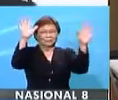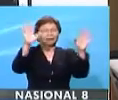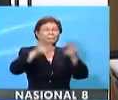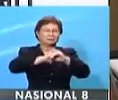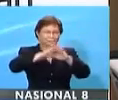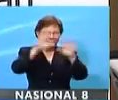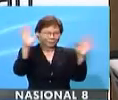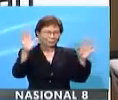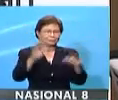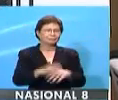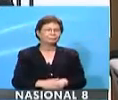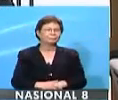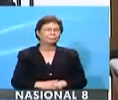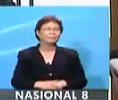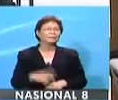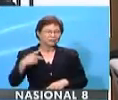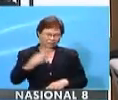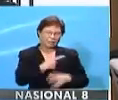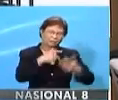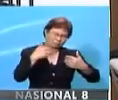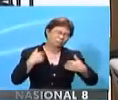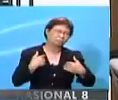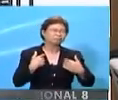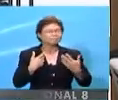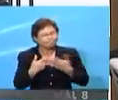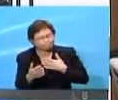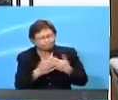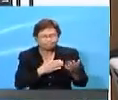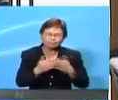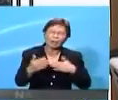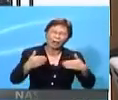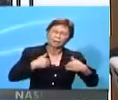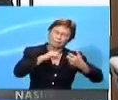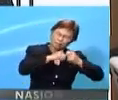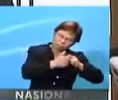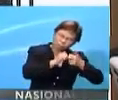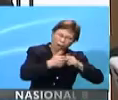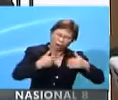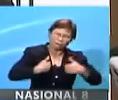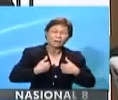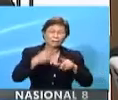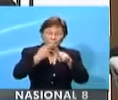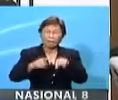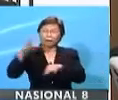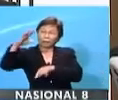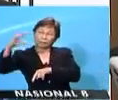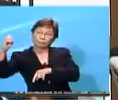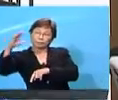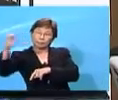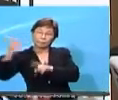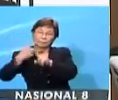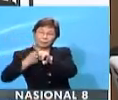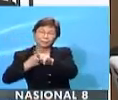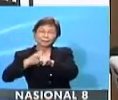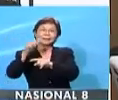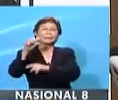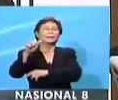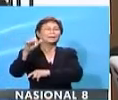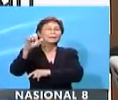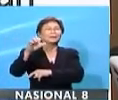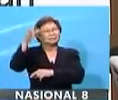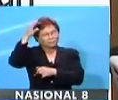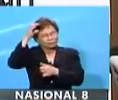ya. Walaupun kita ada isu-isu masalah, tetapi jelas bagi saya bahawa syarikat-syarikat daripada East Asia,